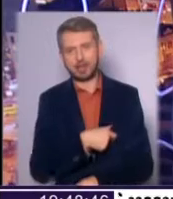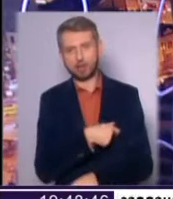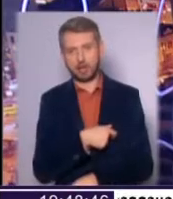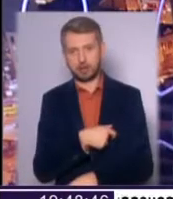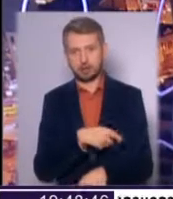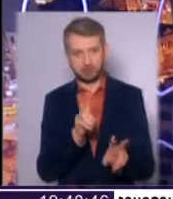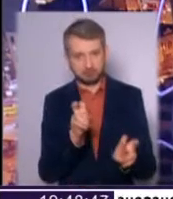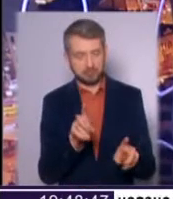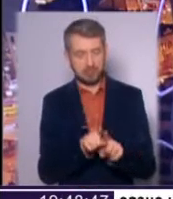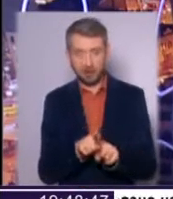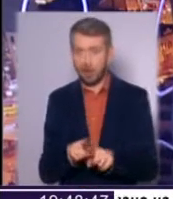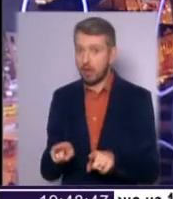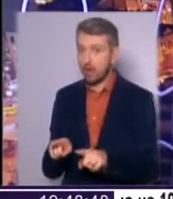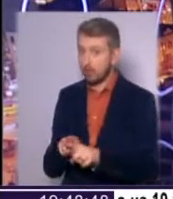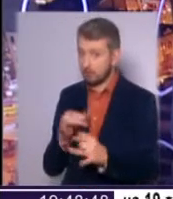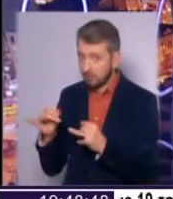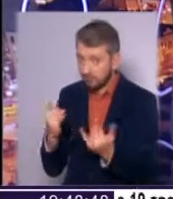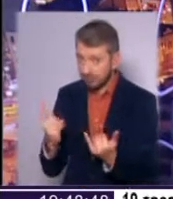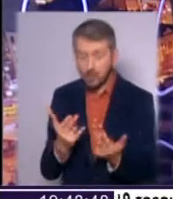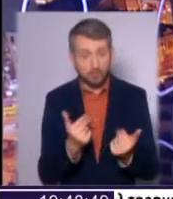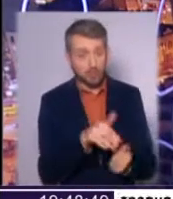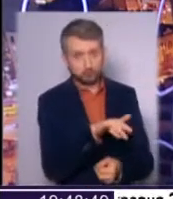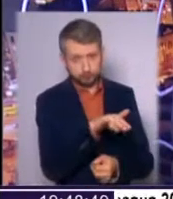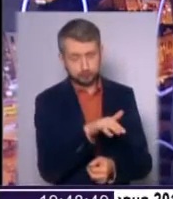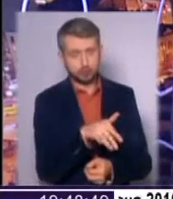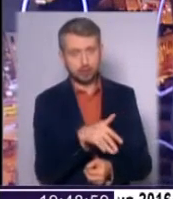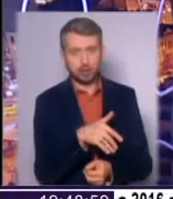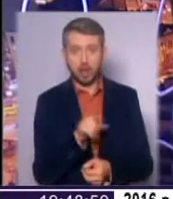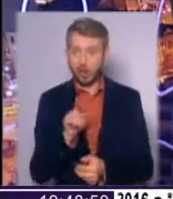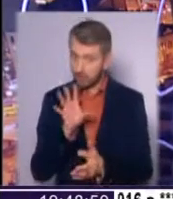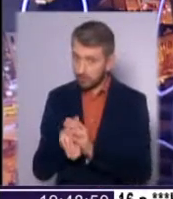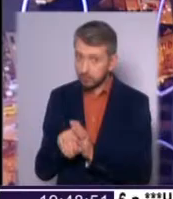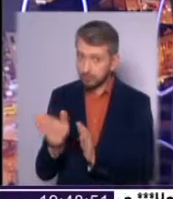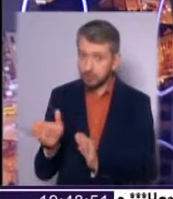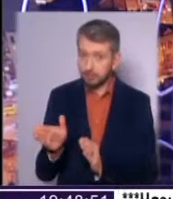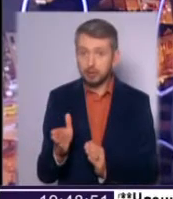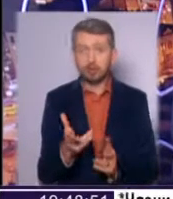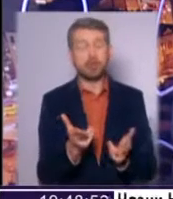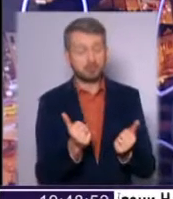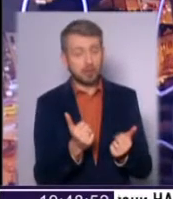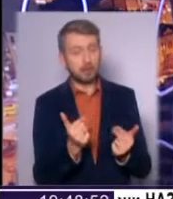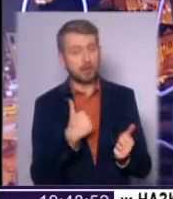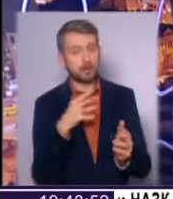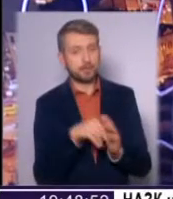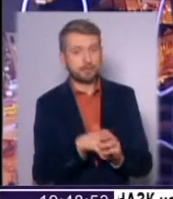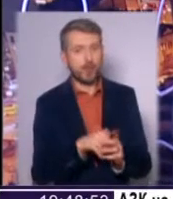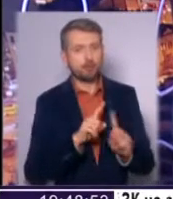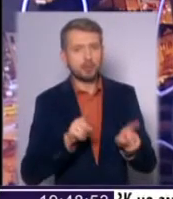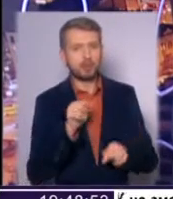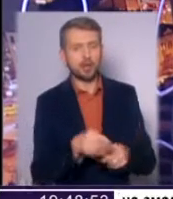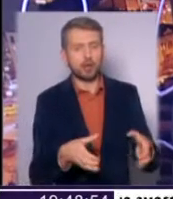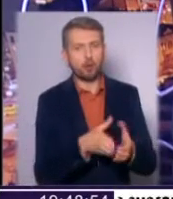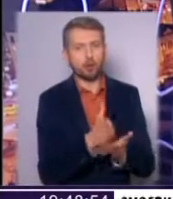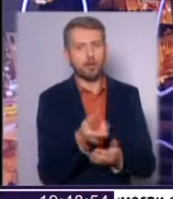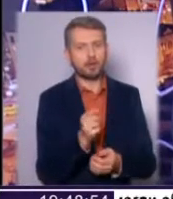зараз такі розмови? Такі перемовини йдуть, і, я гадаю, вони увінчаються успіхом. Ви увійдете особисто? Так, звичайно. Особливістю цієї групи є